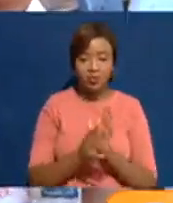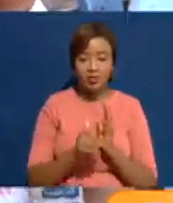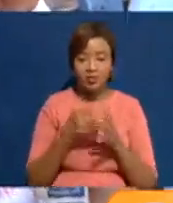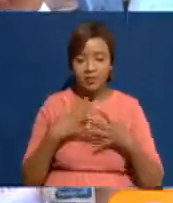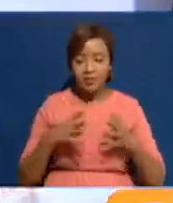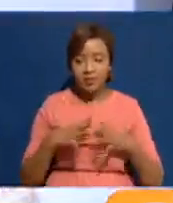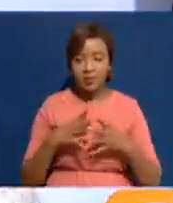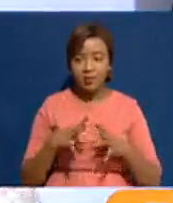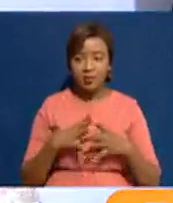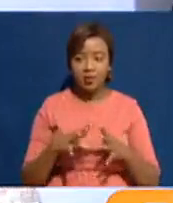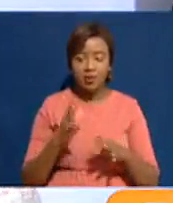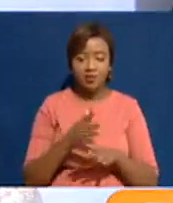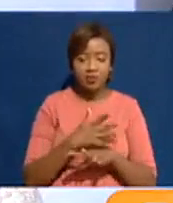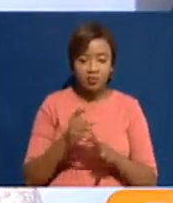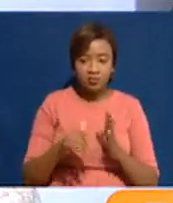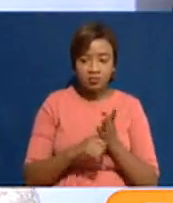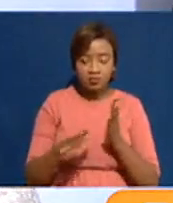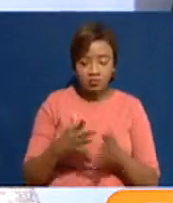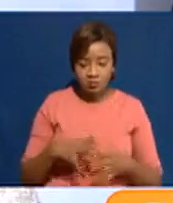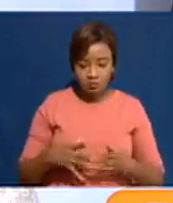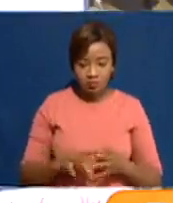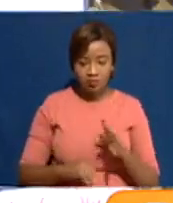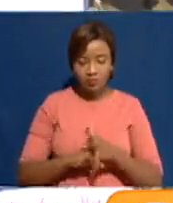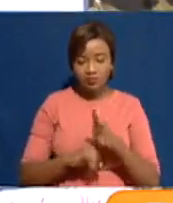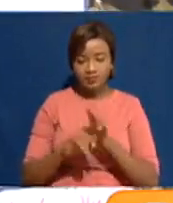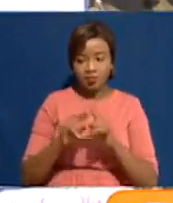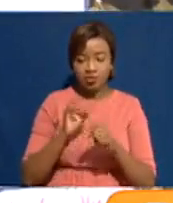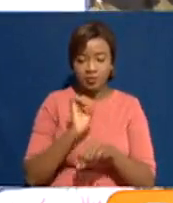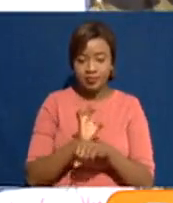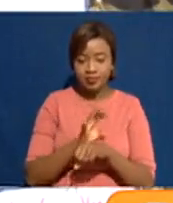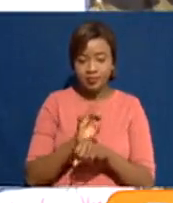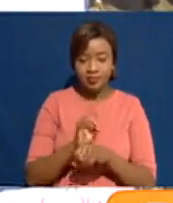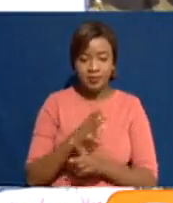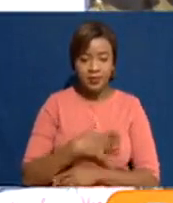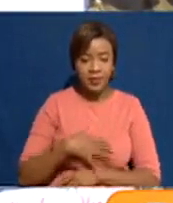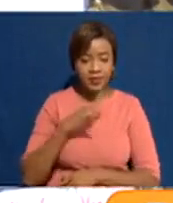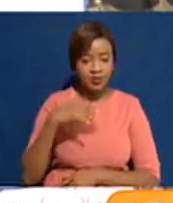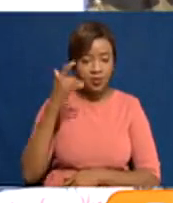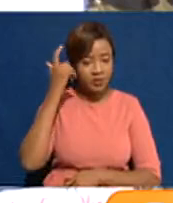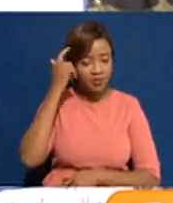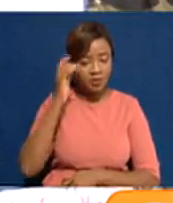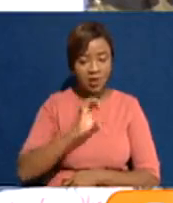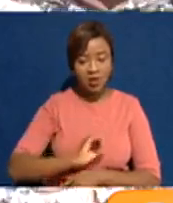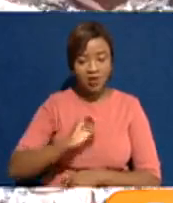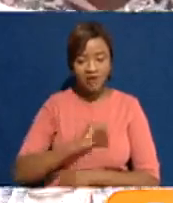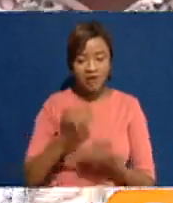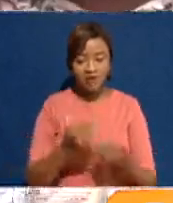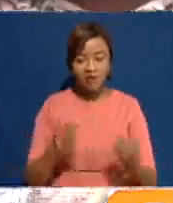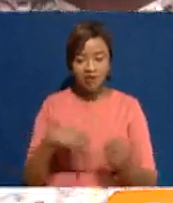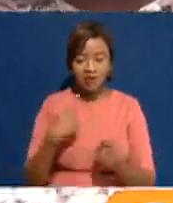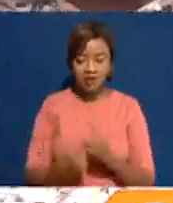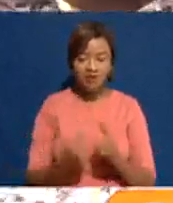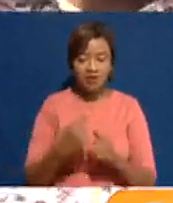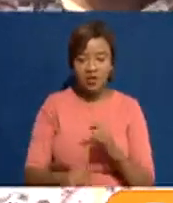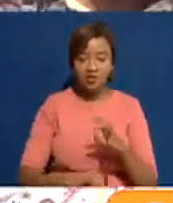nchini. Washikadau wakizidi kutoa ushauri kwa mashirika mbalimbali kuwakumbuka watoto mayatima kila mwaka. Kwa leo